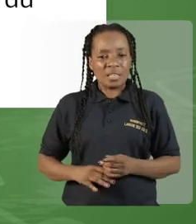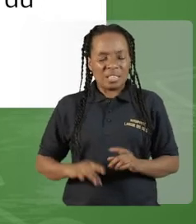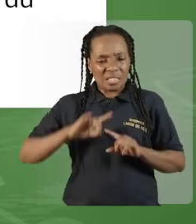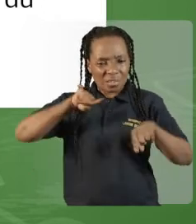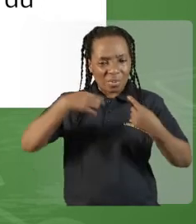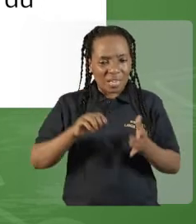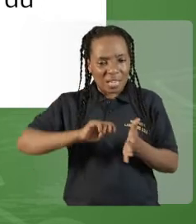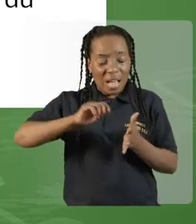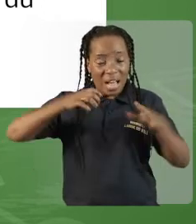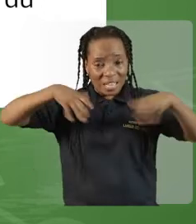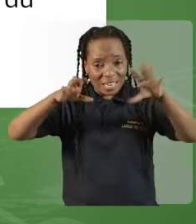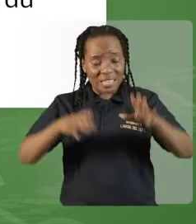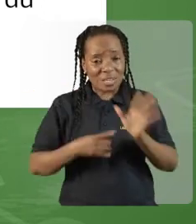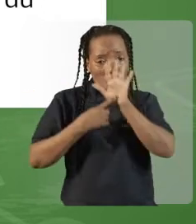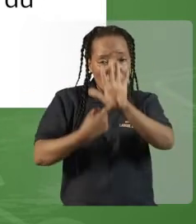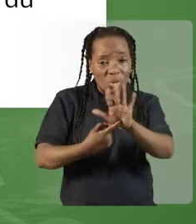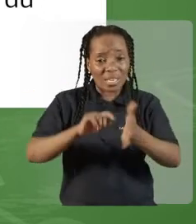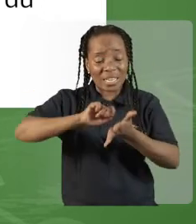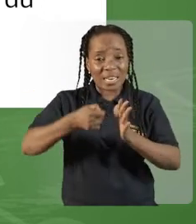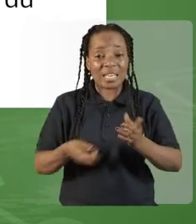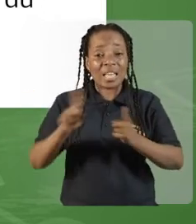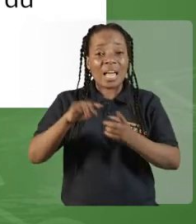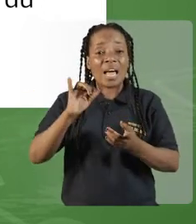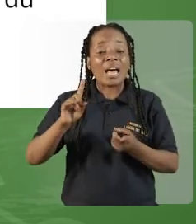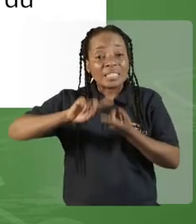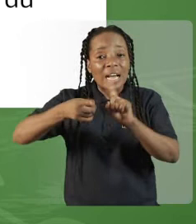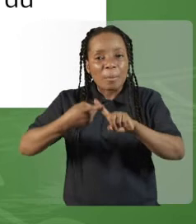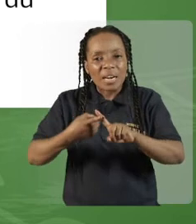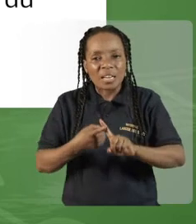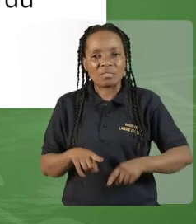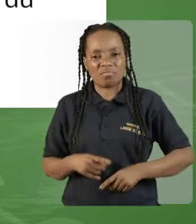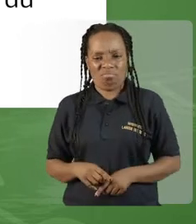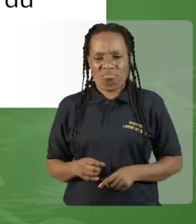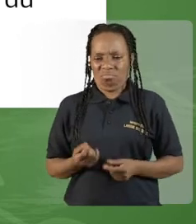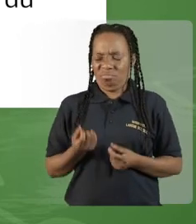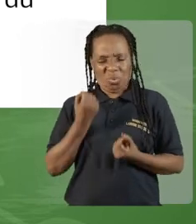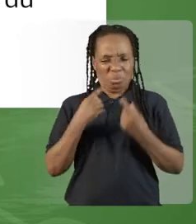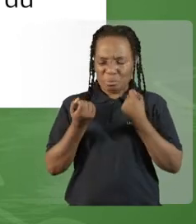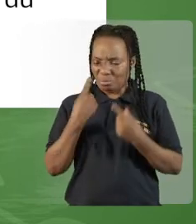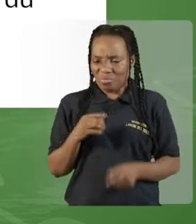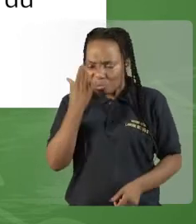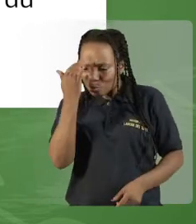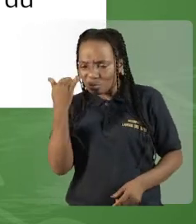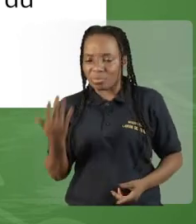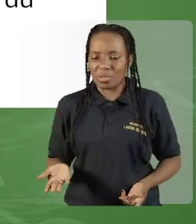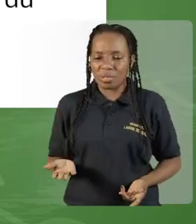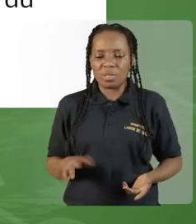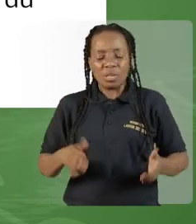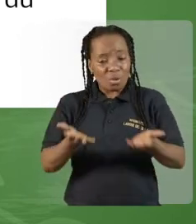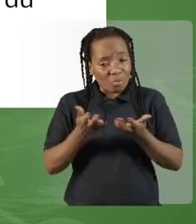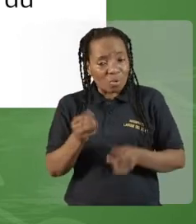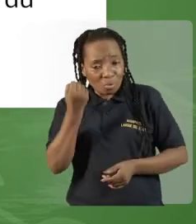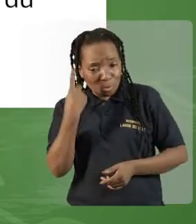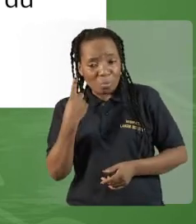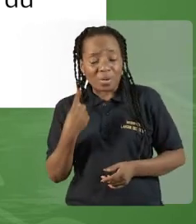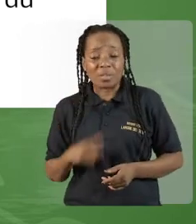montre sa clé à ses camarades en vue de comprendre ce phénomène. Ensemble, sous la supervision